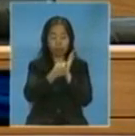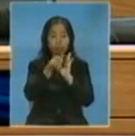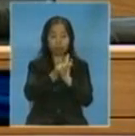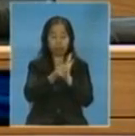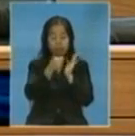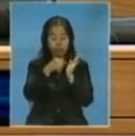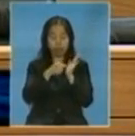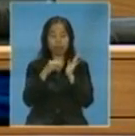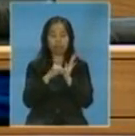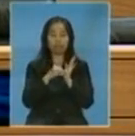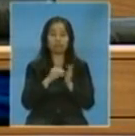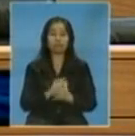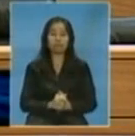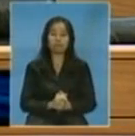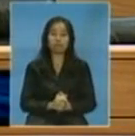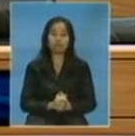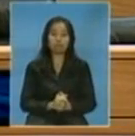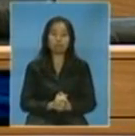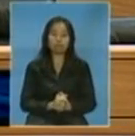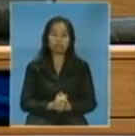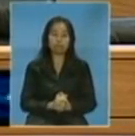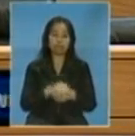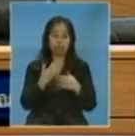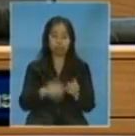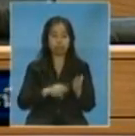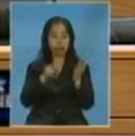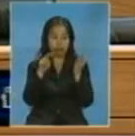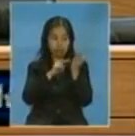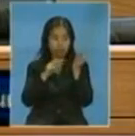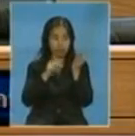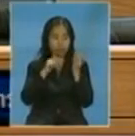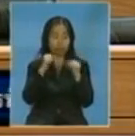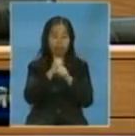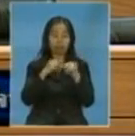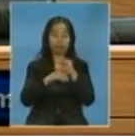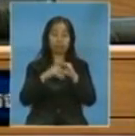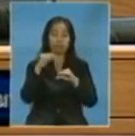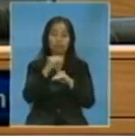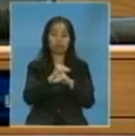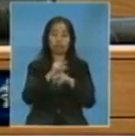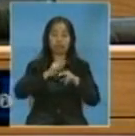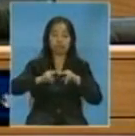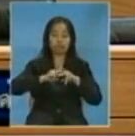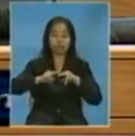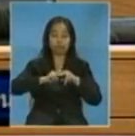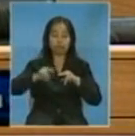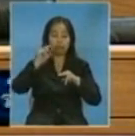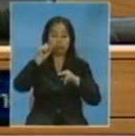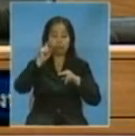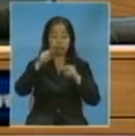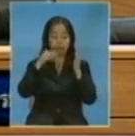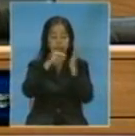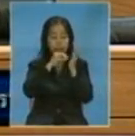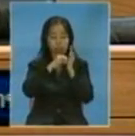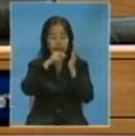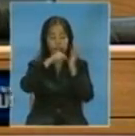ทพแล้วก็อ่านต่อครับว่าท่านทำโครงการความเร็วสูงจากกรุงเทพประดังเบซา